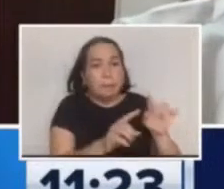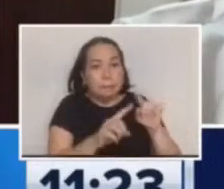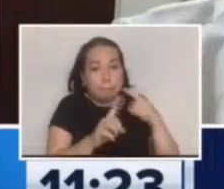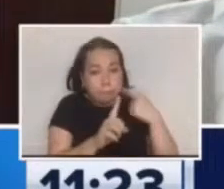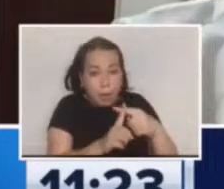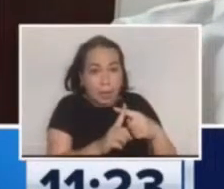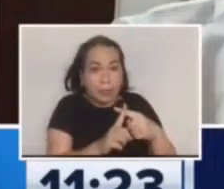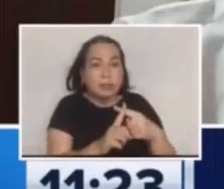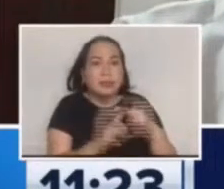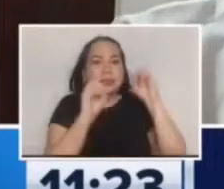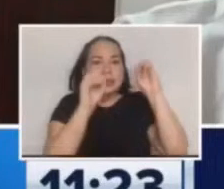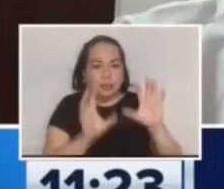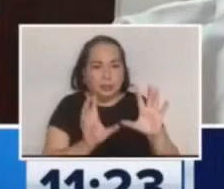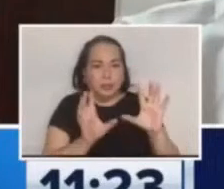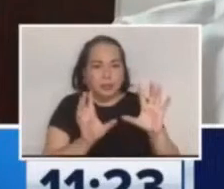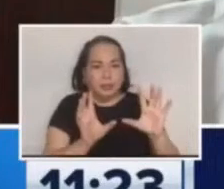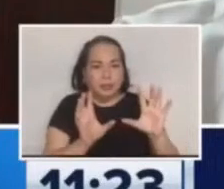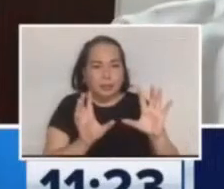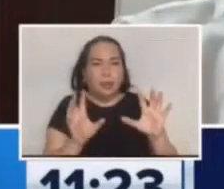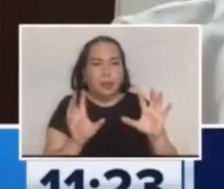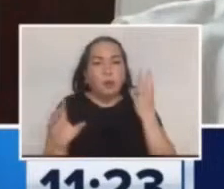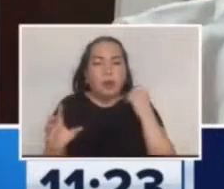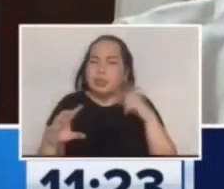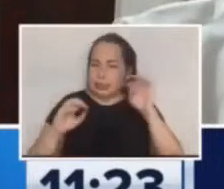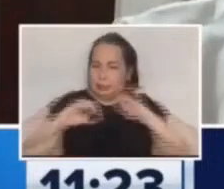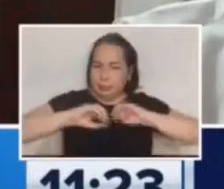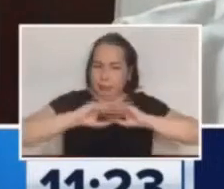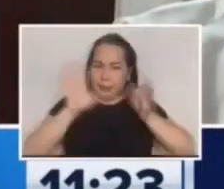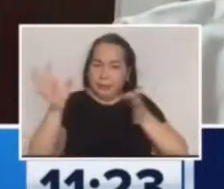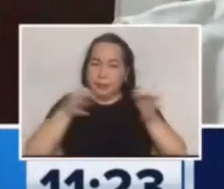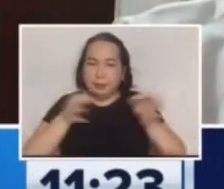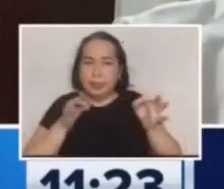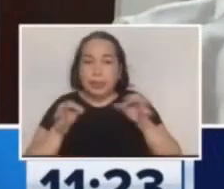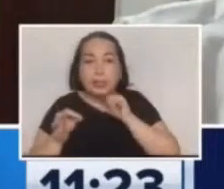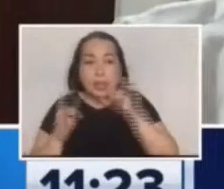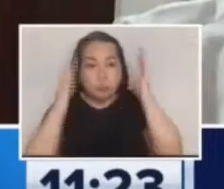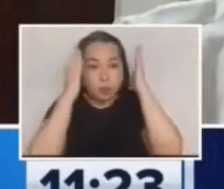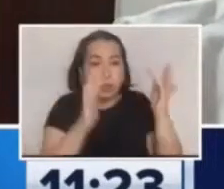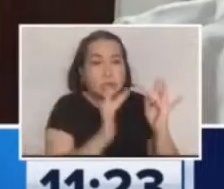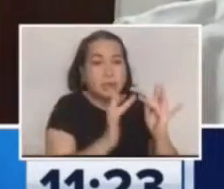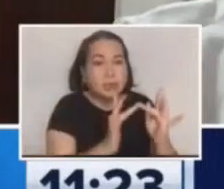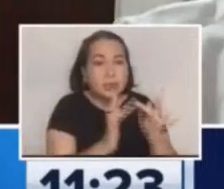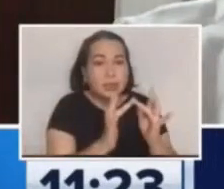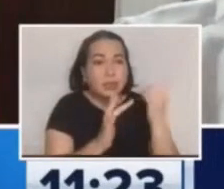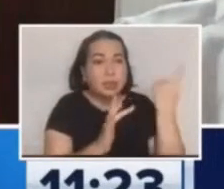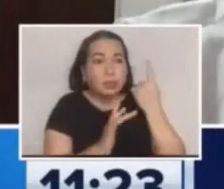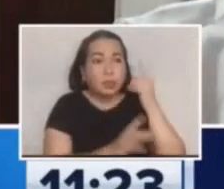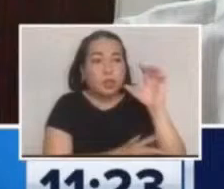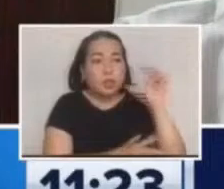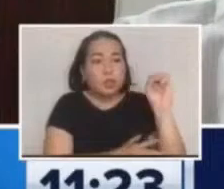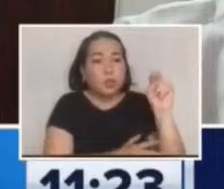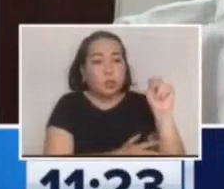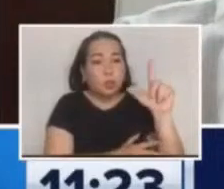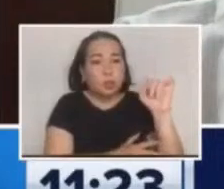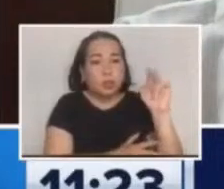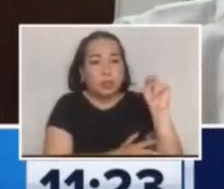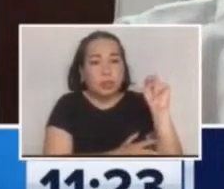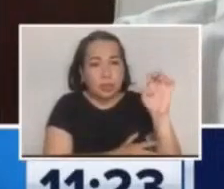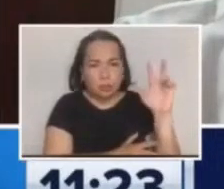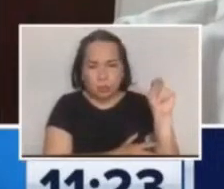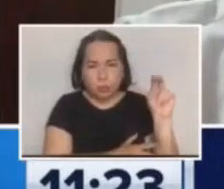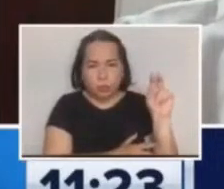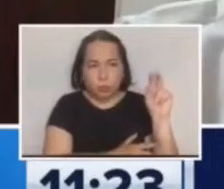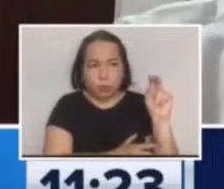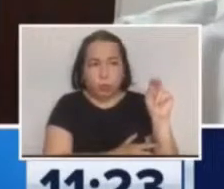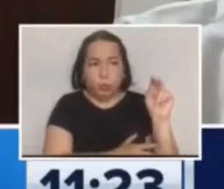digital. At yan ay based on those menu of options and platforms,